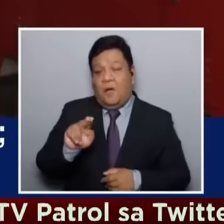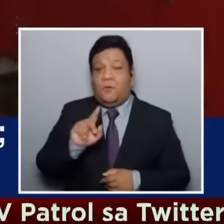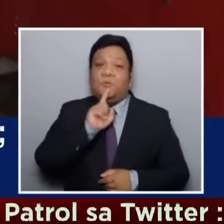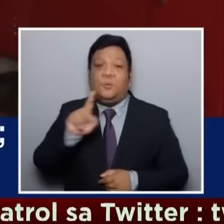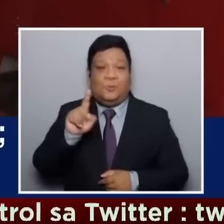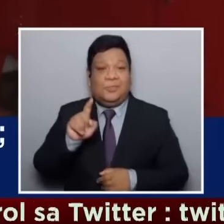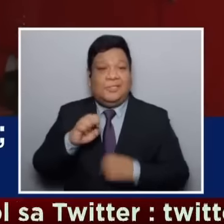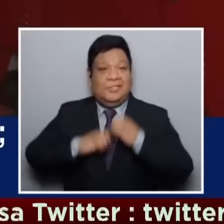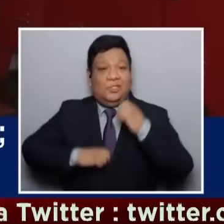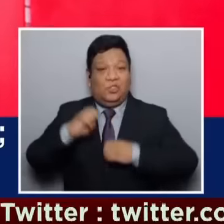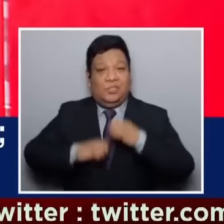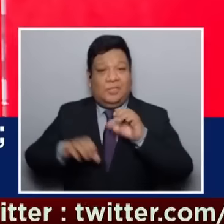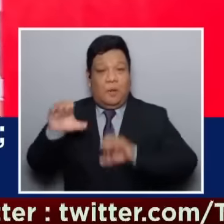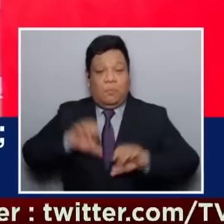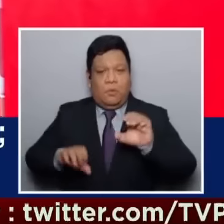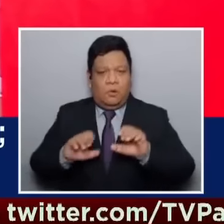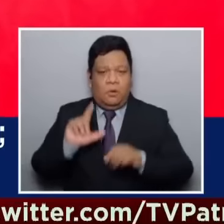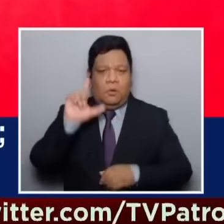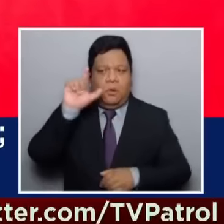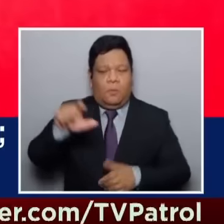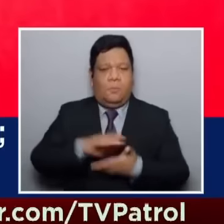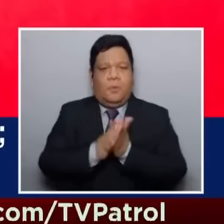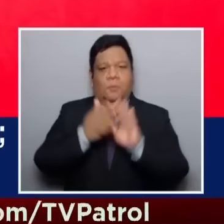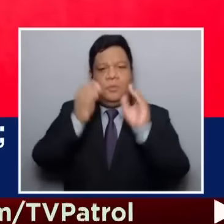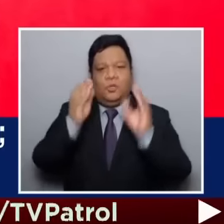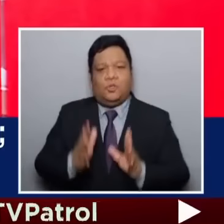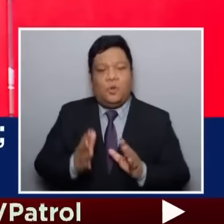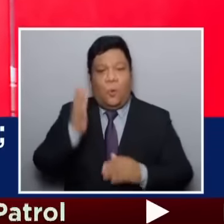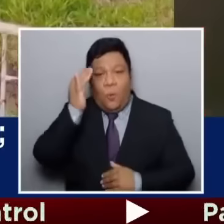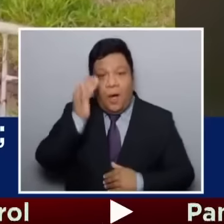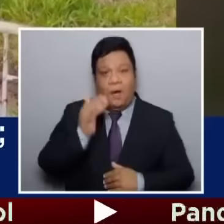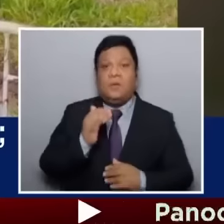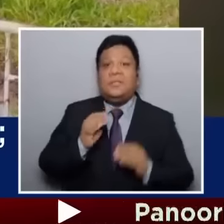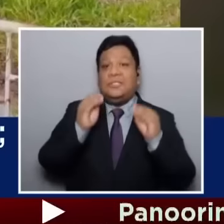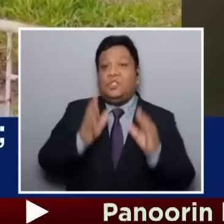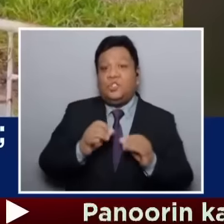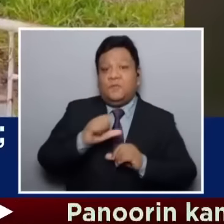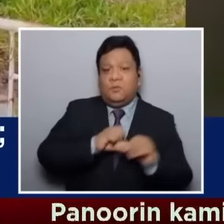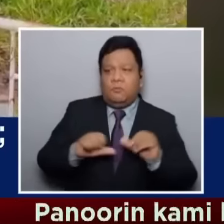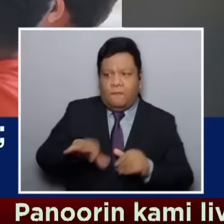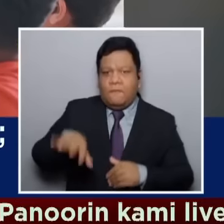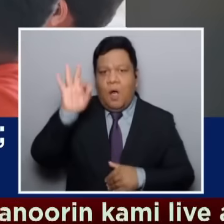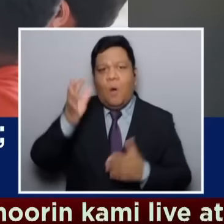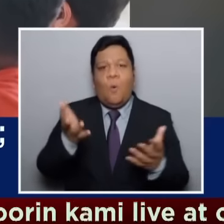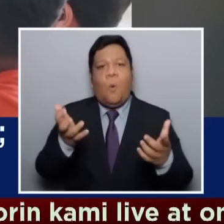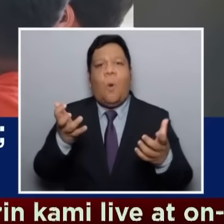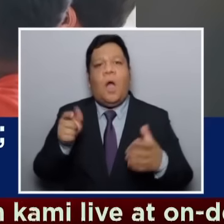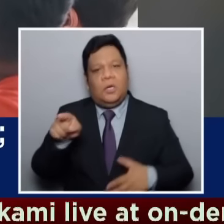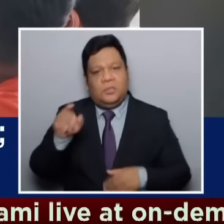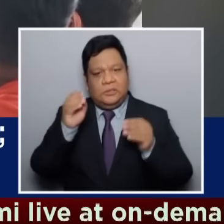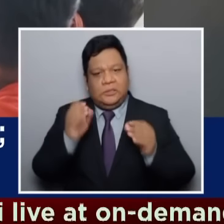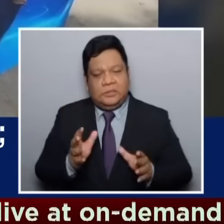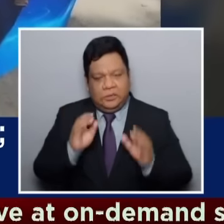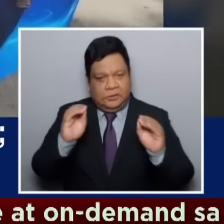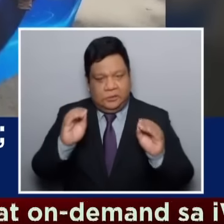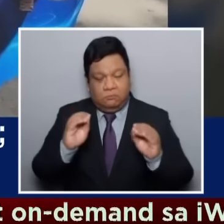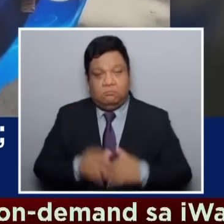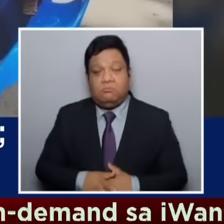guro nang madiskubre sa teacher fellowship na gusto niyang magturo. Sa kasagsaga ng pandemya noong